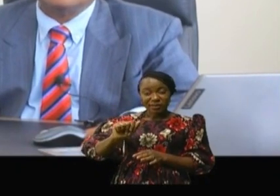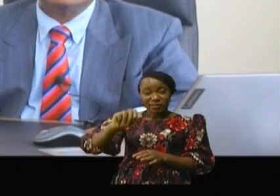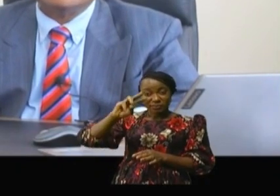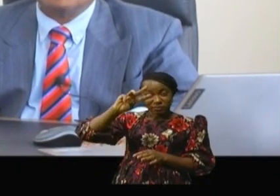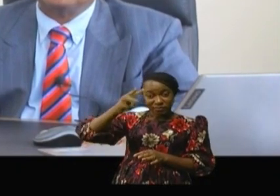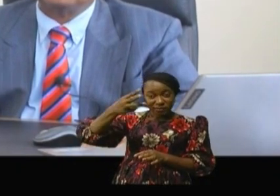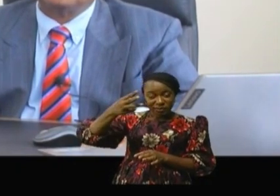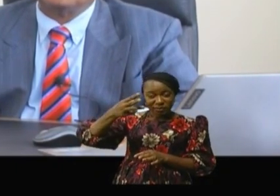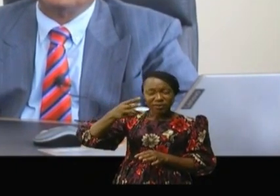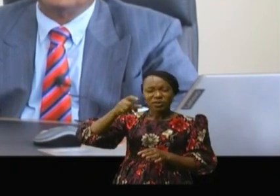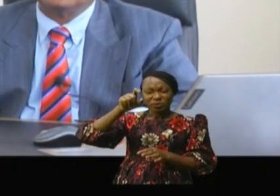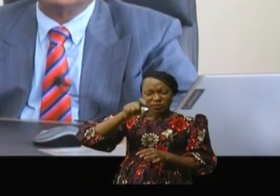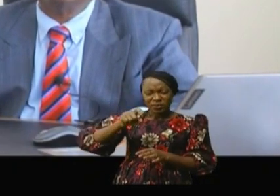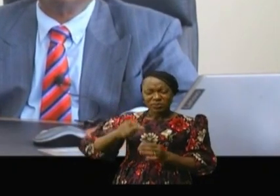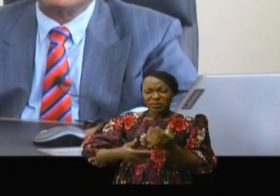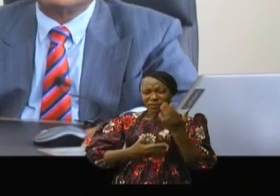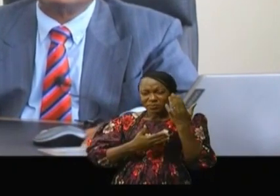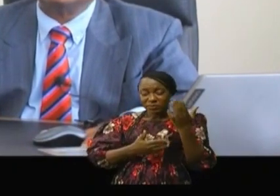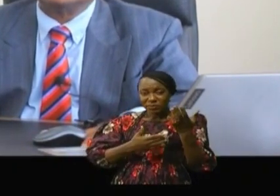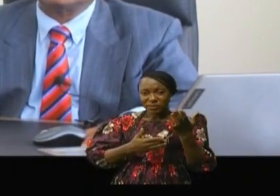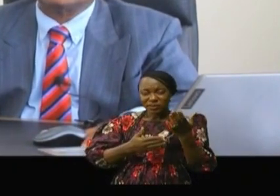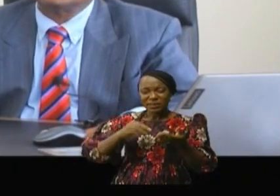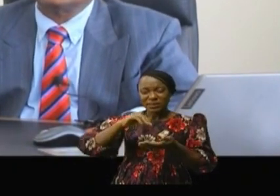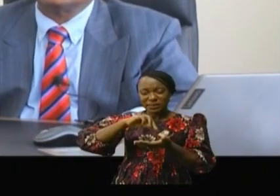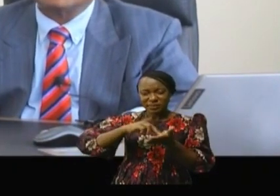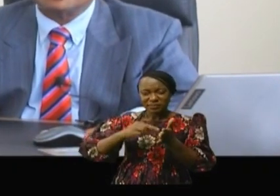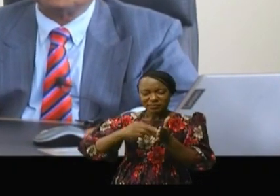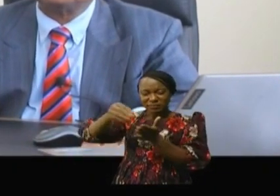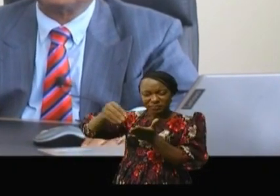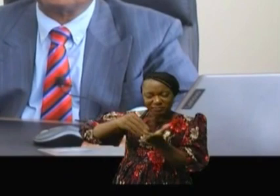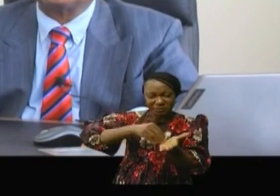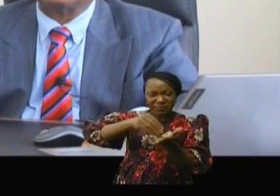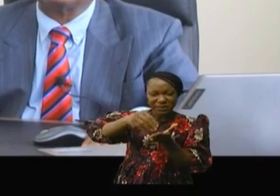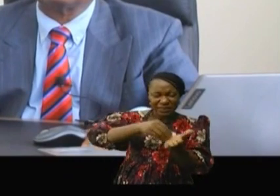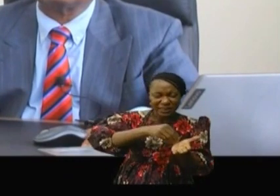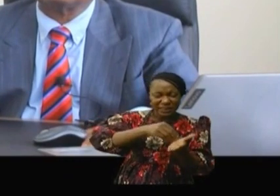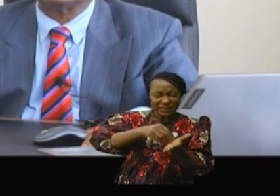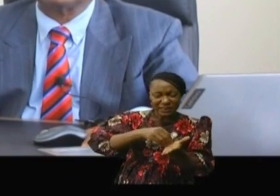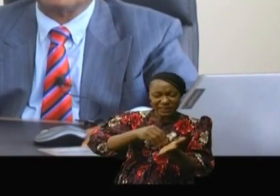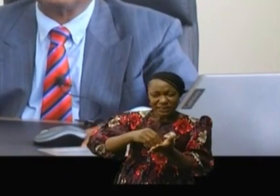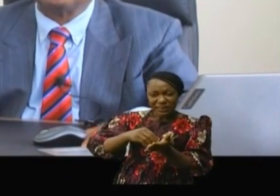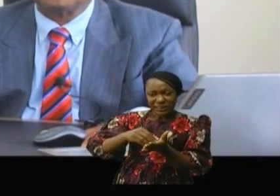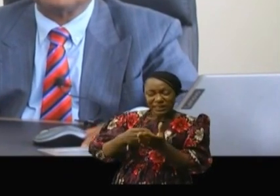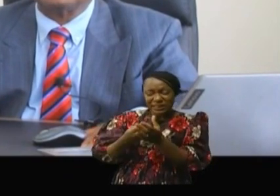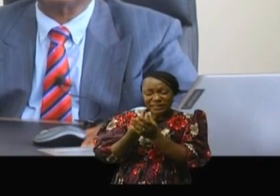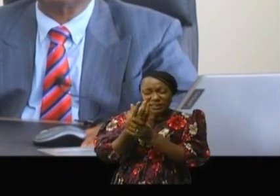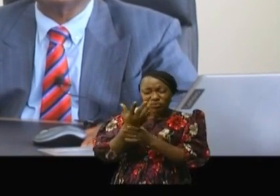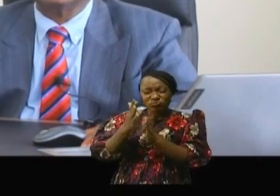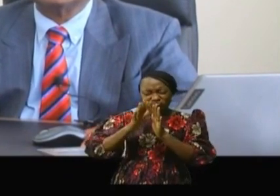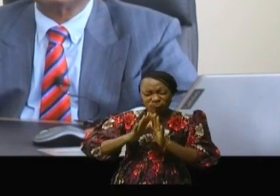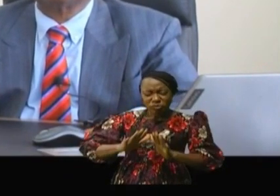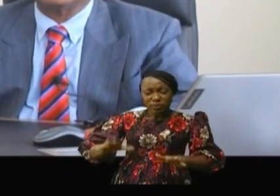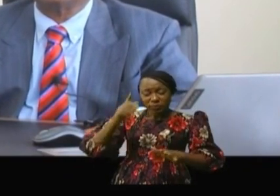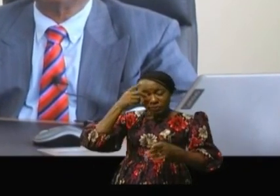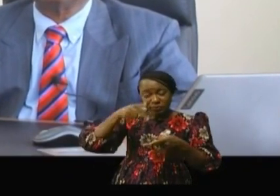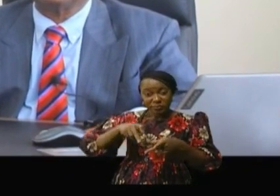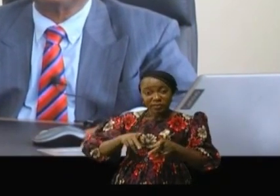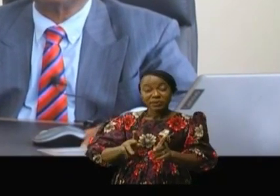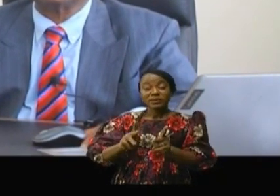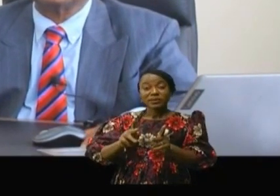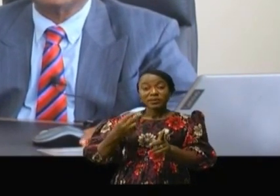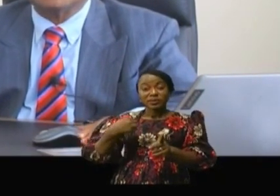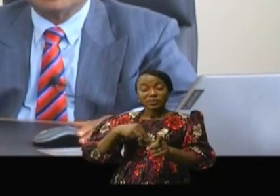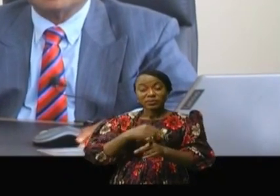Troisièmement, il était important de maximiser les ressources propres, n'est-ce pas, pour nous permettre, n'est-ce pas, de